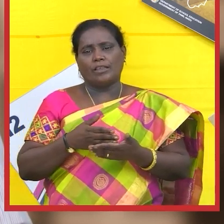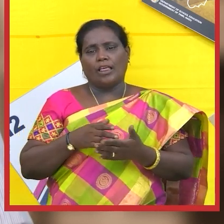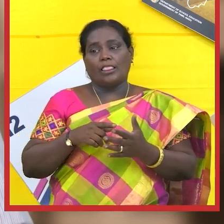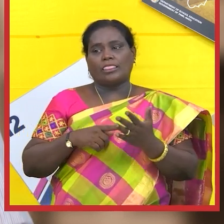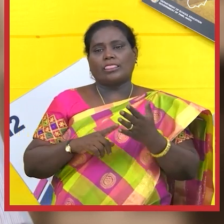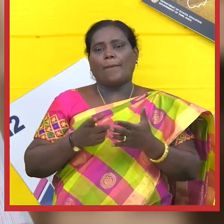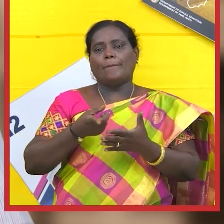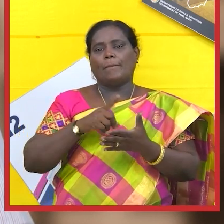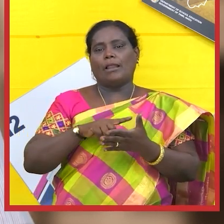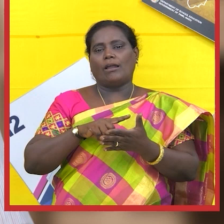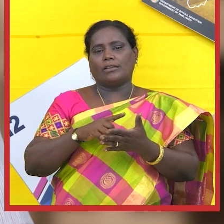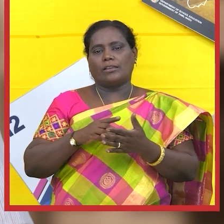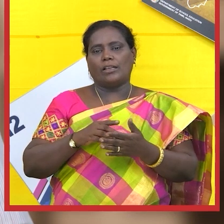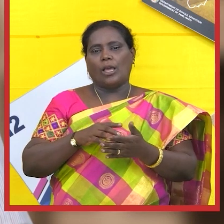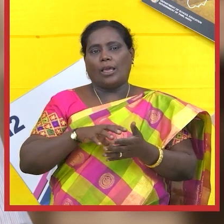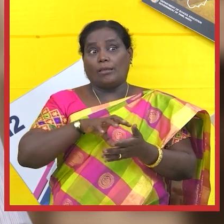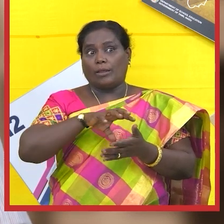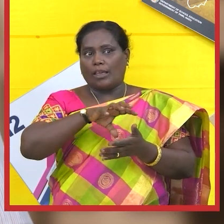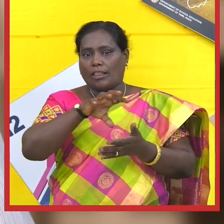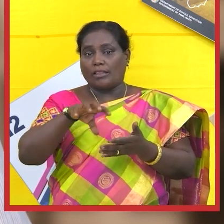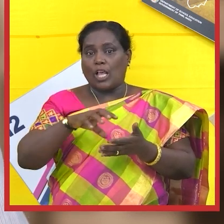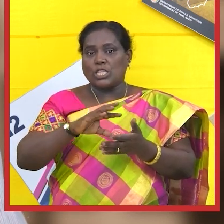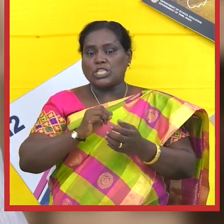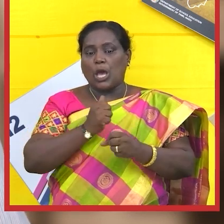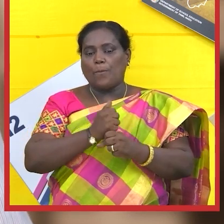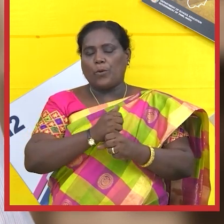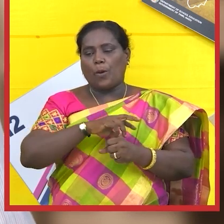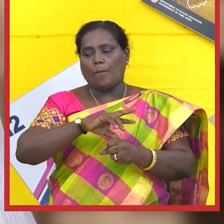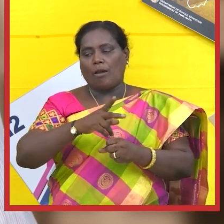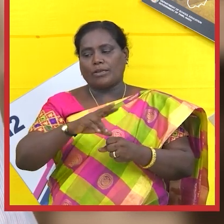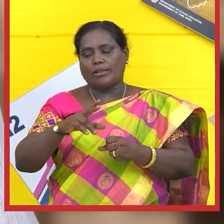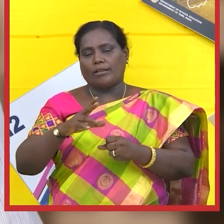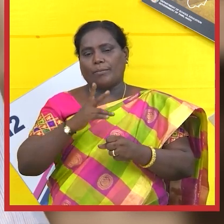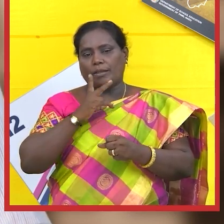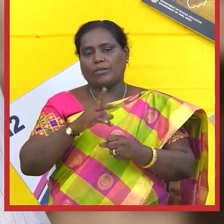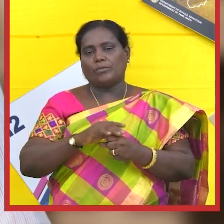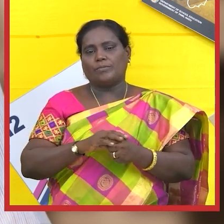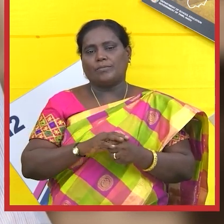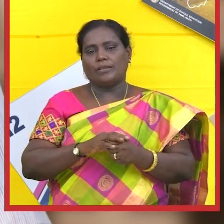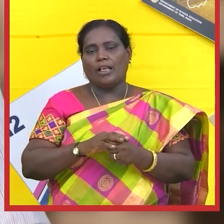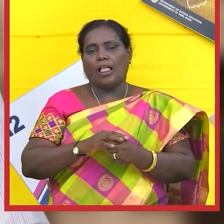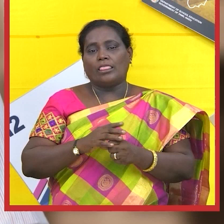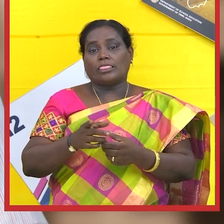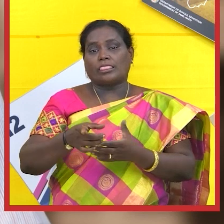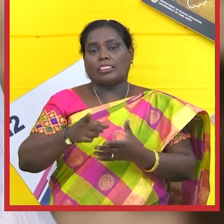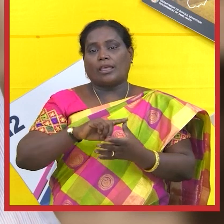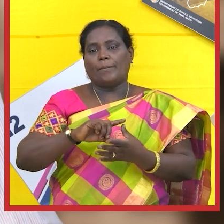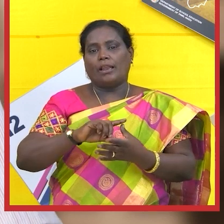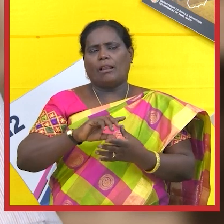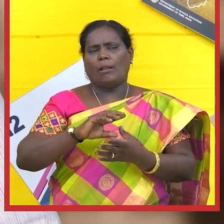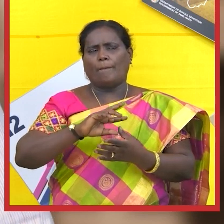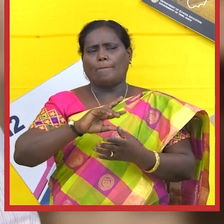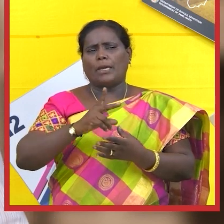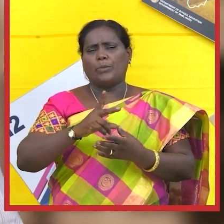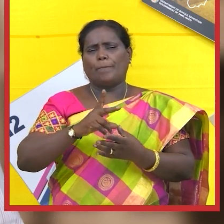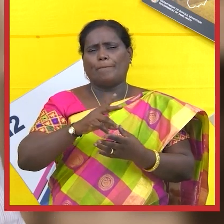தமிழ்நாட்டினுடைய சமூக மாற்றங்கள் எவ்வாறு ஆரம்பித்தது அதற்கு தமிழ் மறுமலர்ச்சி எவ்வாறு பங்கு